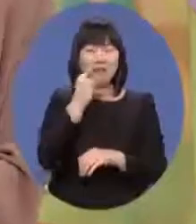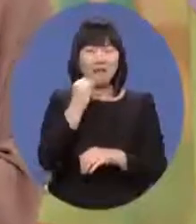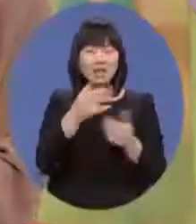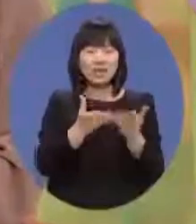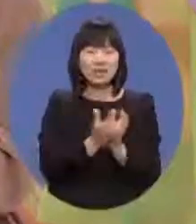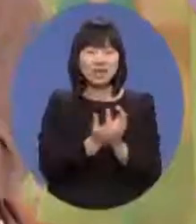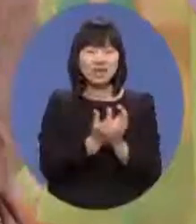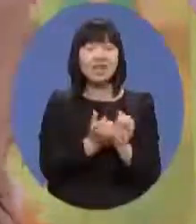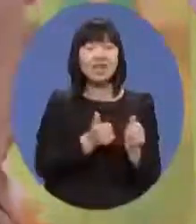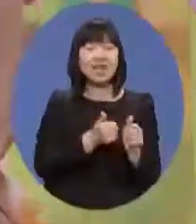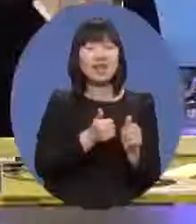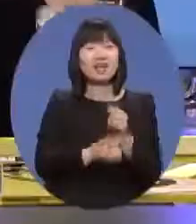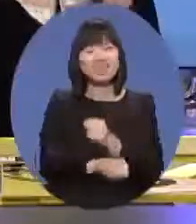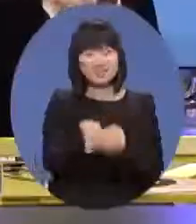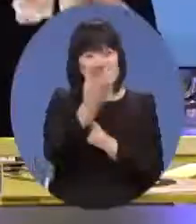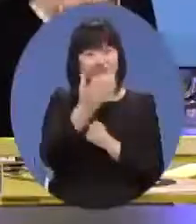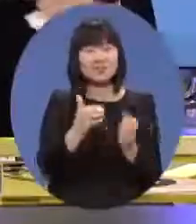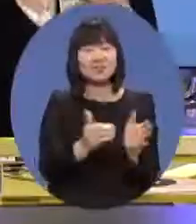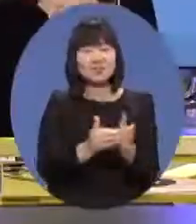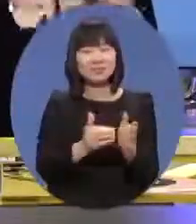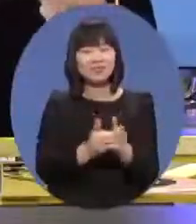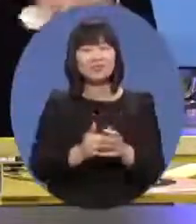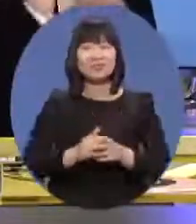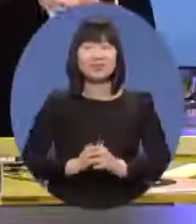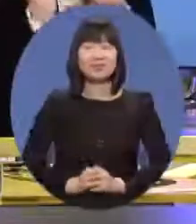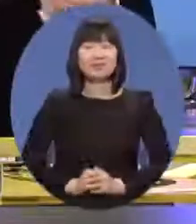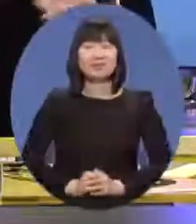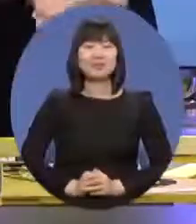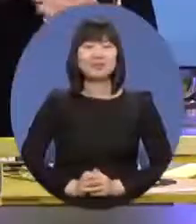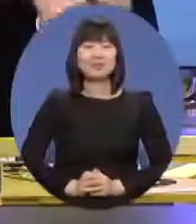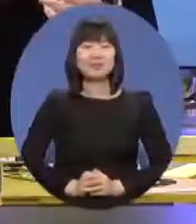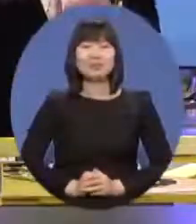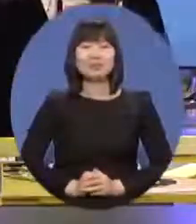팀의 승리입니다. 네, 이렇게. 네, 그렇죠.